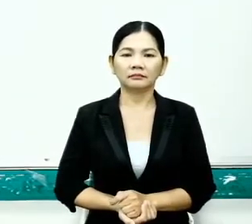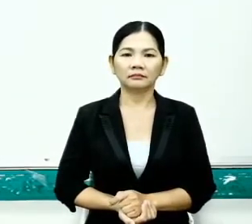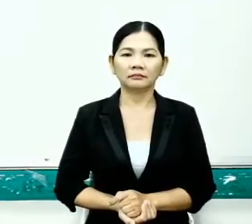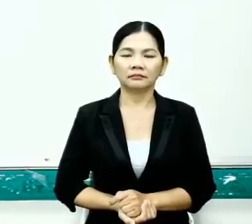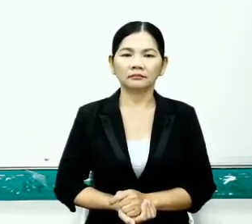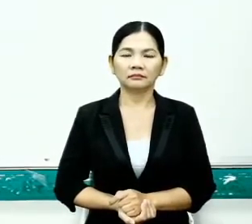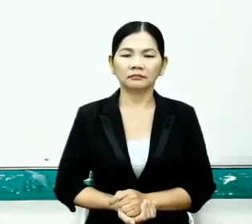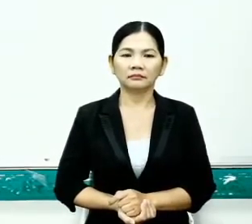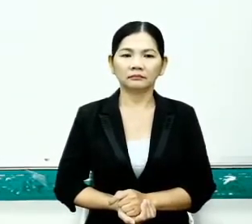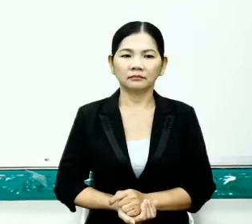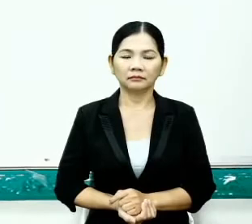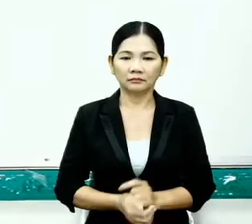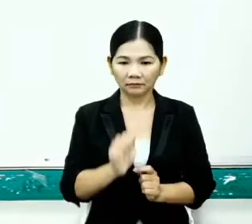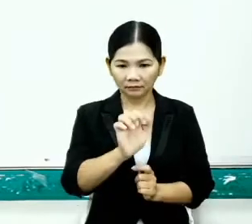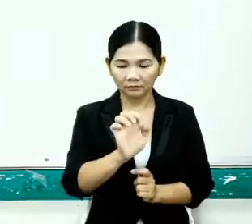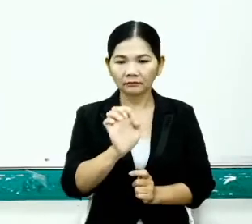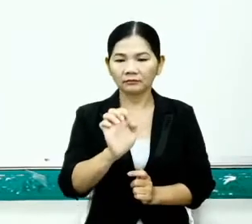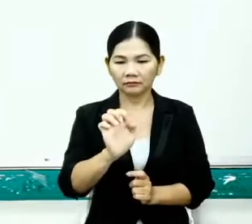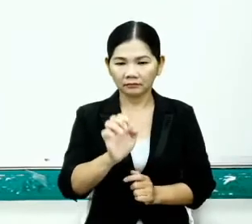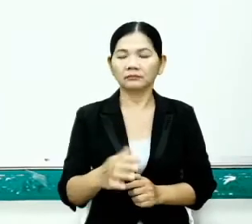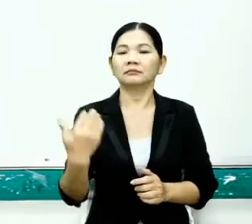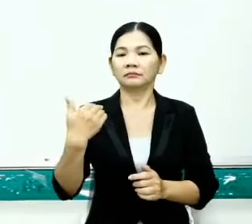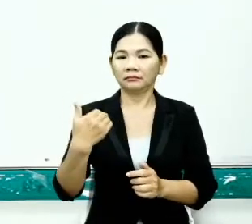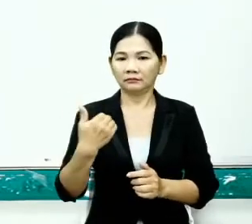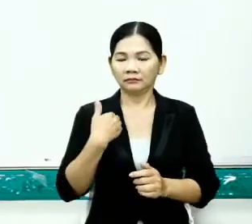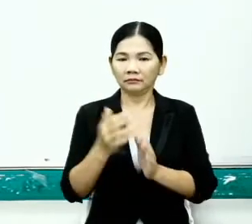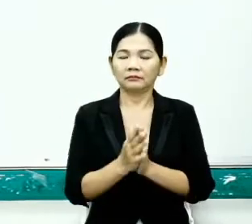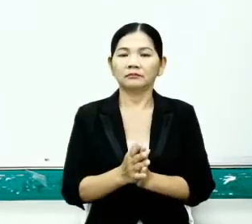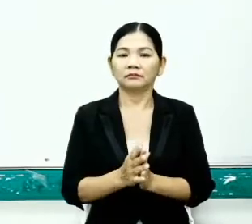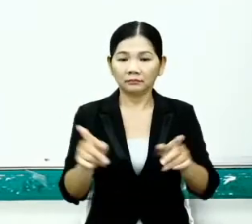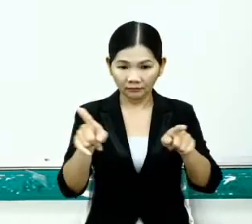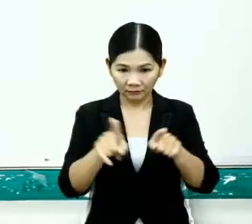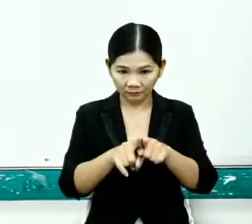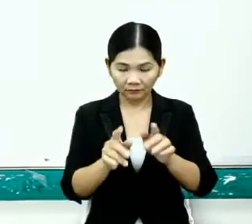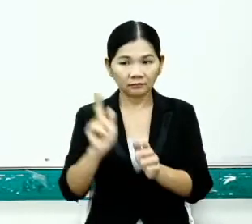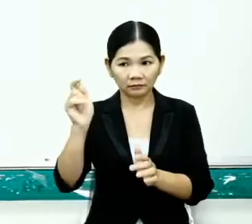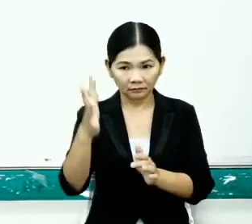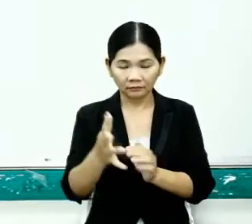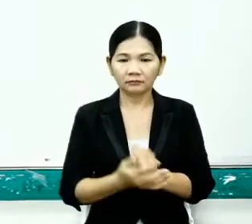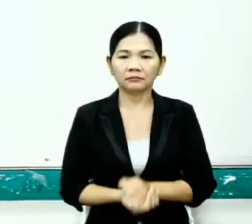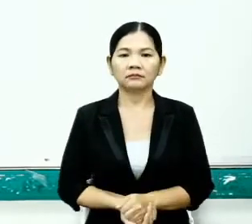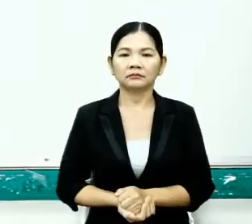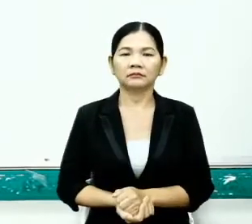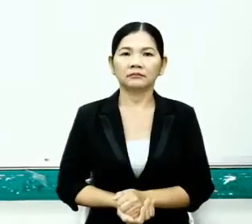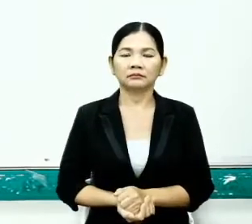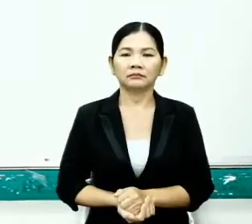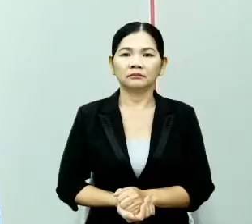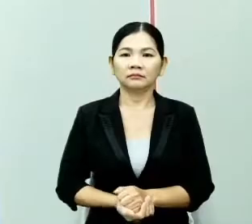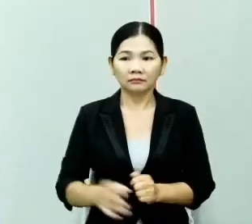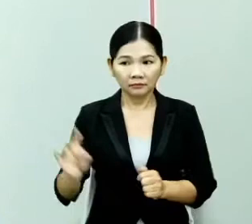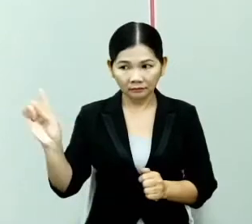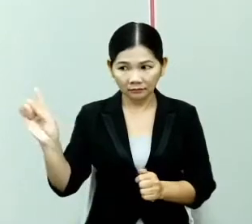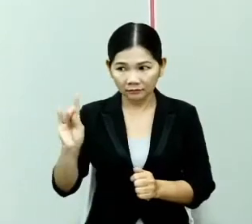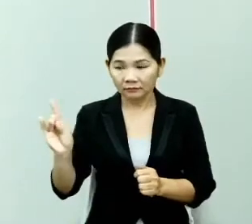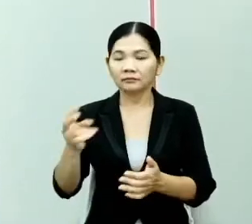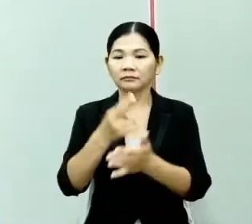ចាអញ្ចឹងគឺអក្សរចរបស់អ្នកគ្រូគឺមានជាប់ជាមួយនឹងរូបភាពចារូបភាពសត្វអ្វី